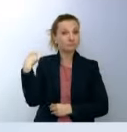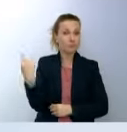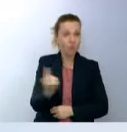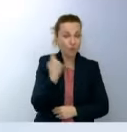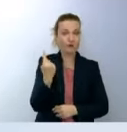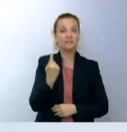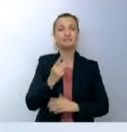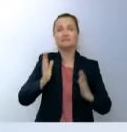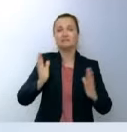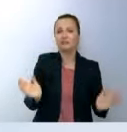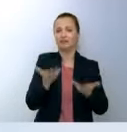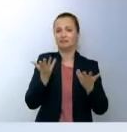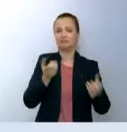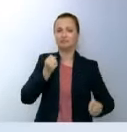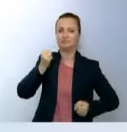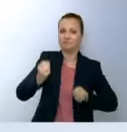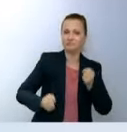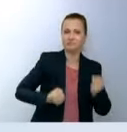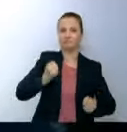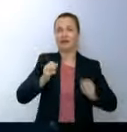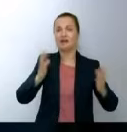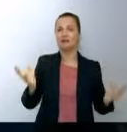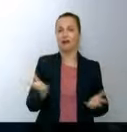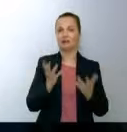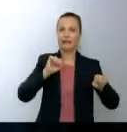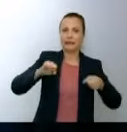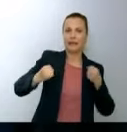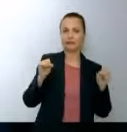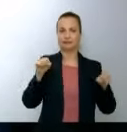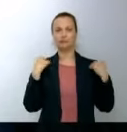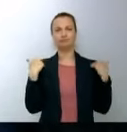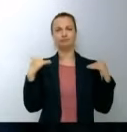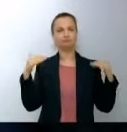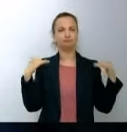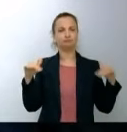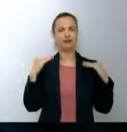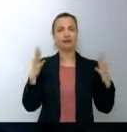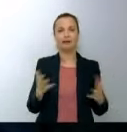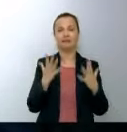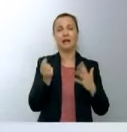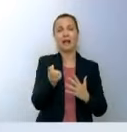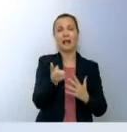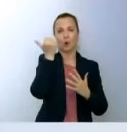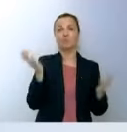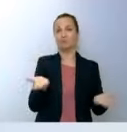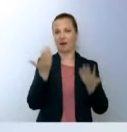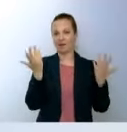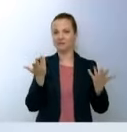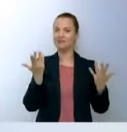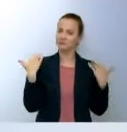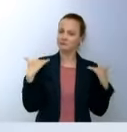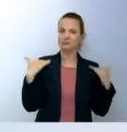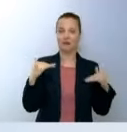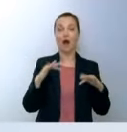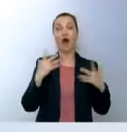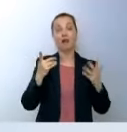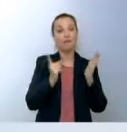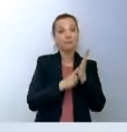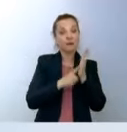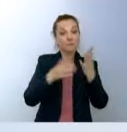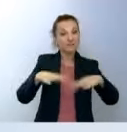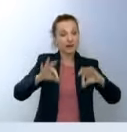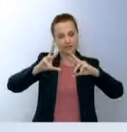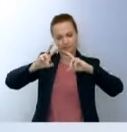ημέρα μπορεί να κάνει τεράστια διαφορά στη ζωή νός ανθρώπου αλλά για να ξεκινήσουμε χρειαζόμαστε το screening όλου του